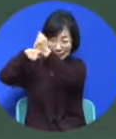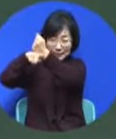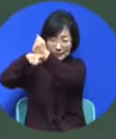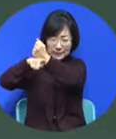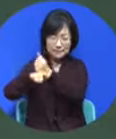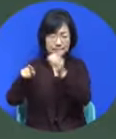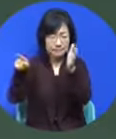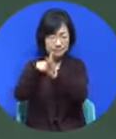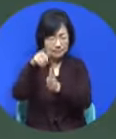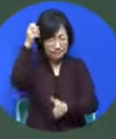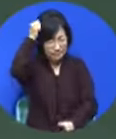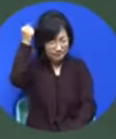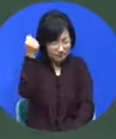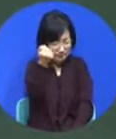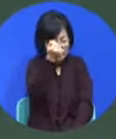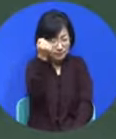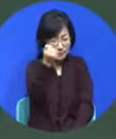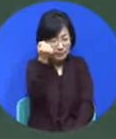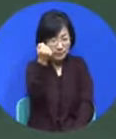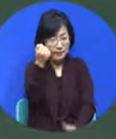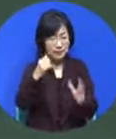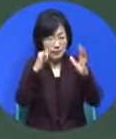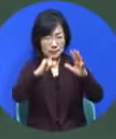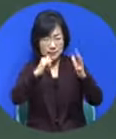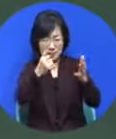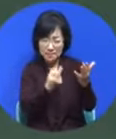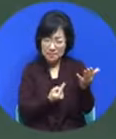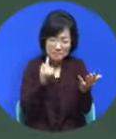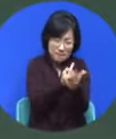있이 어디가서도 흔들리지